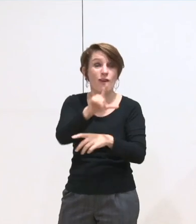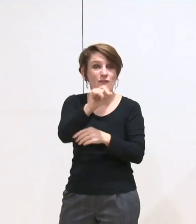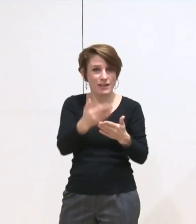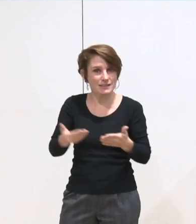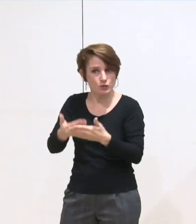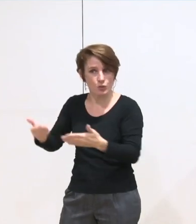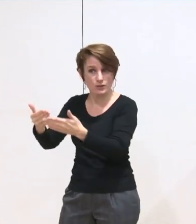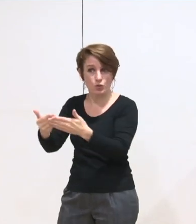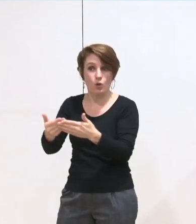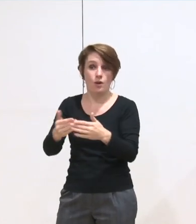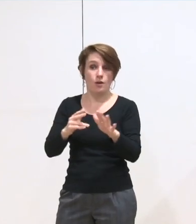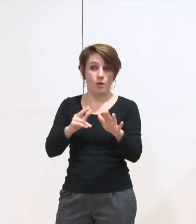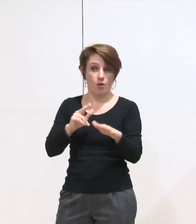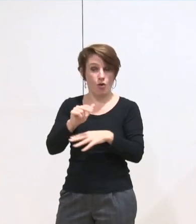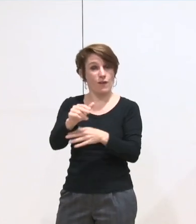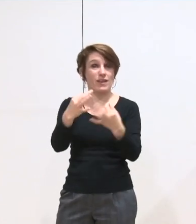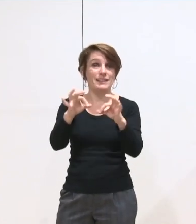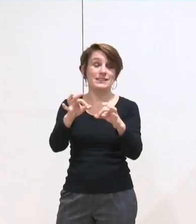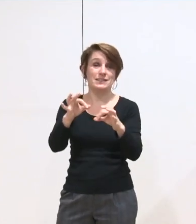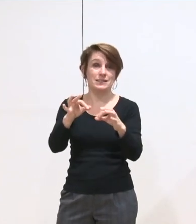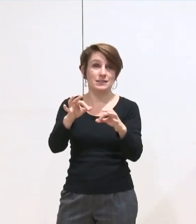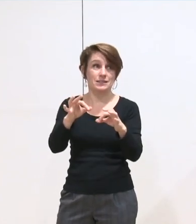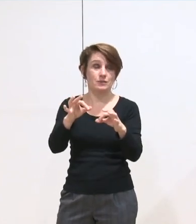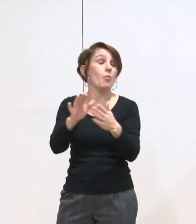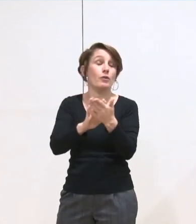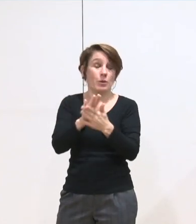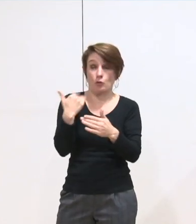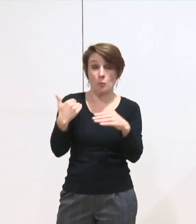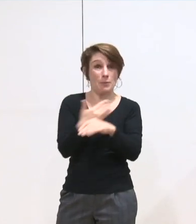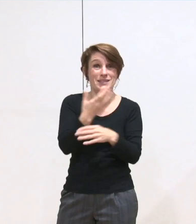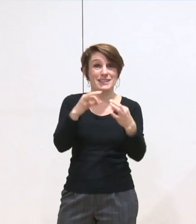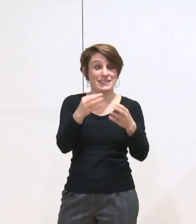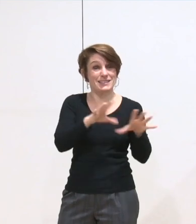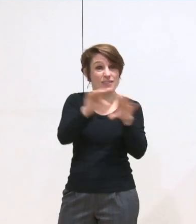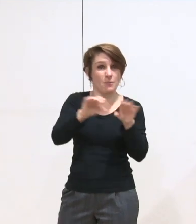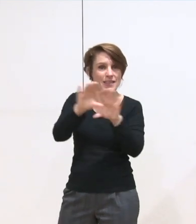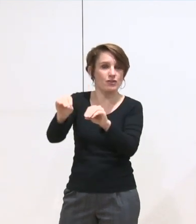déménagements au 1er octobre, les choses sont plutôt maîtrisées.